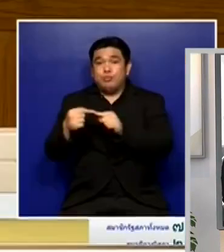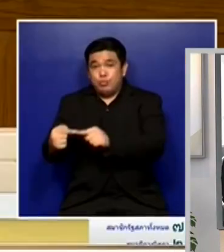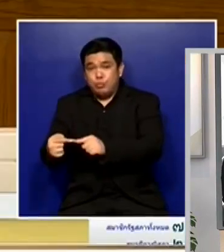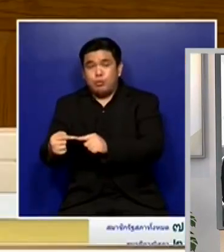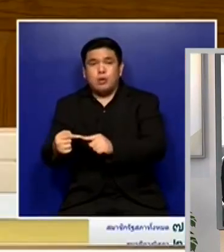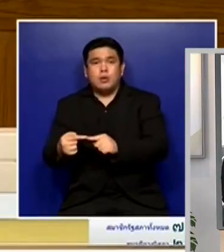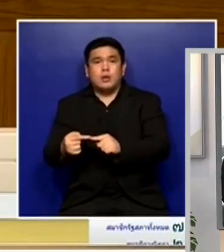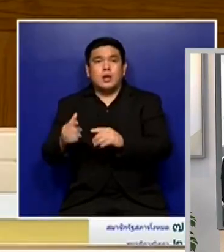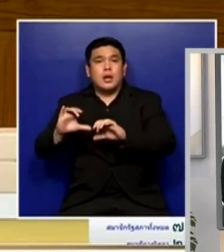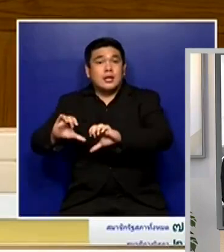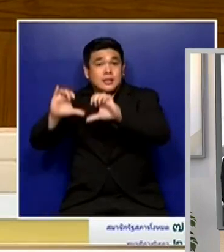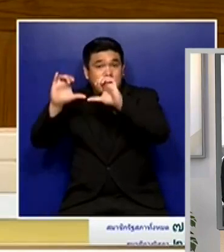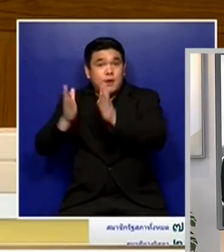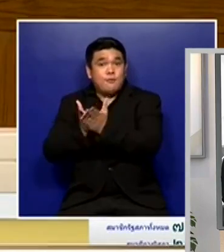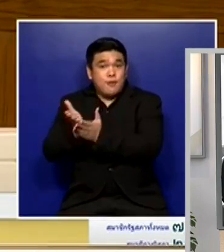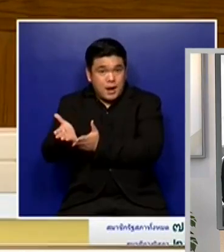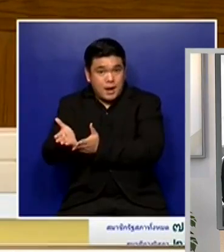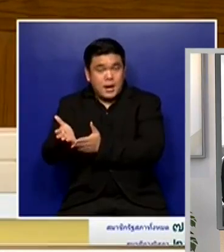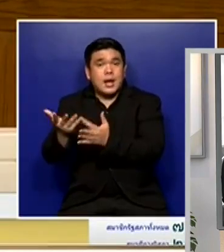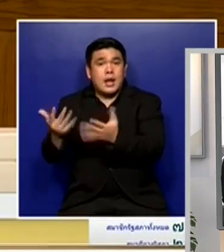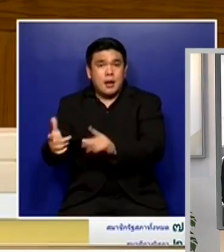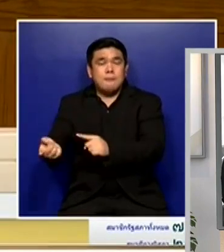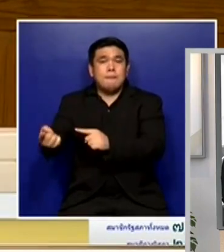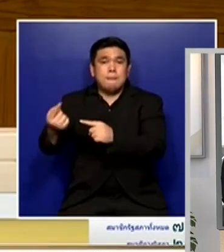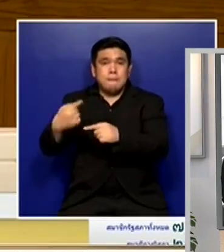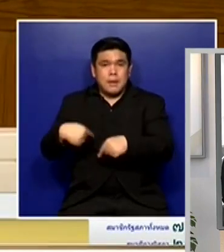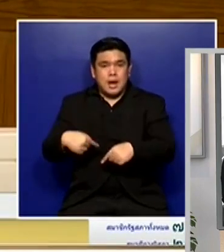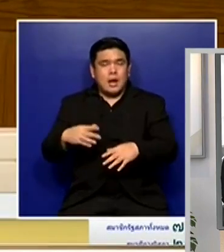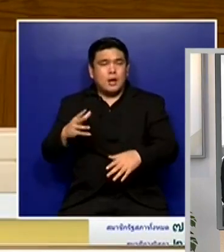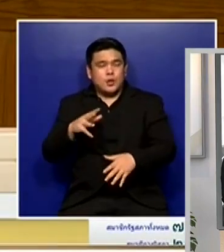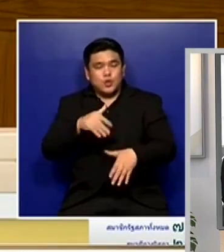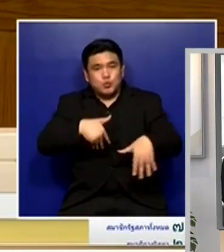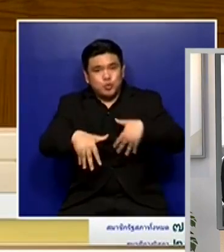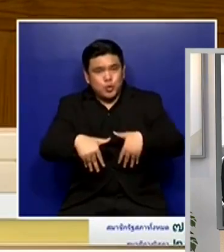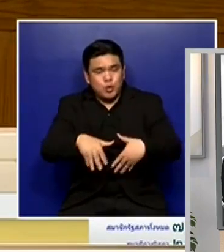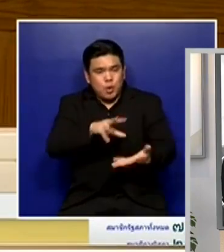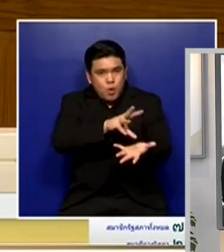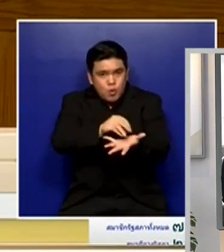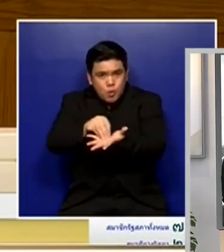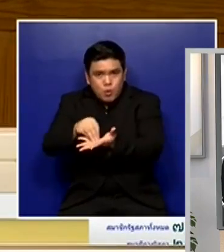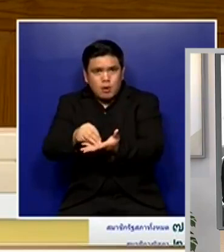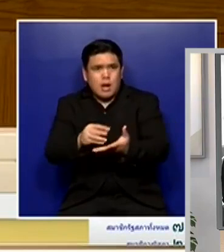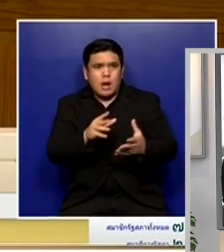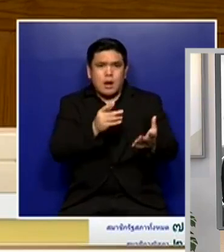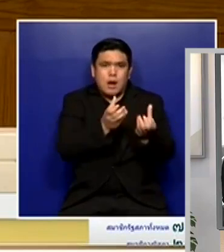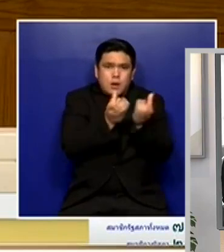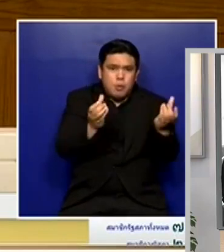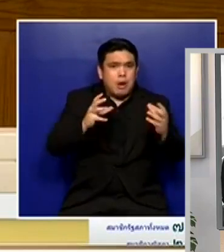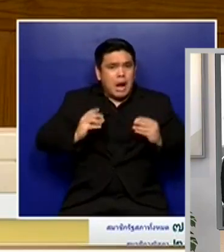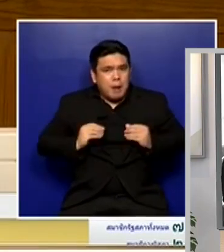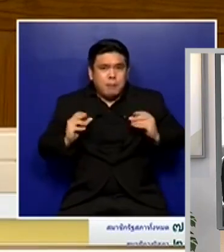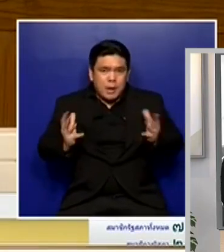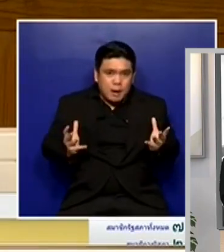อย่างนั้นนะอาจารย์วิษณุบอกแบบนี้เป็นร่างกฎหมายเกี่ยวกับการปฏิรูปจริงๆอาจารย์มีตู้ยืนยันแบบนี้นะครับเพราะบอกว่าไปตรง